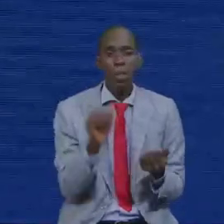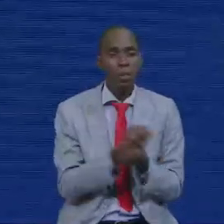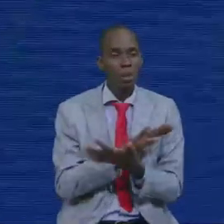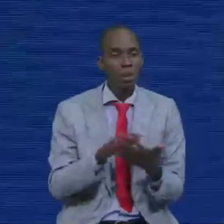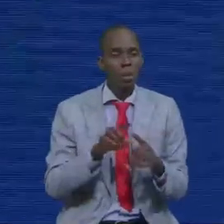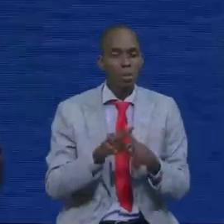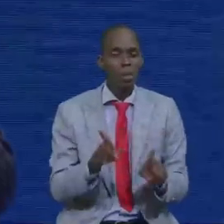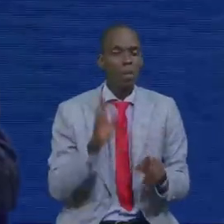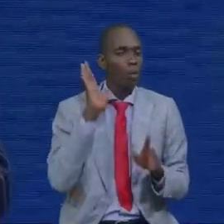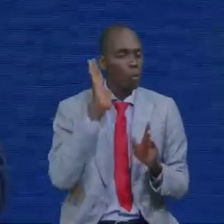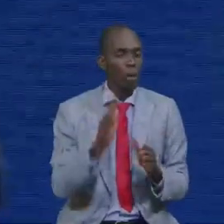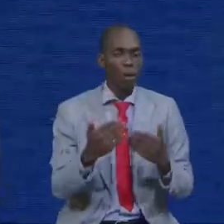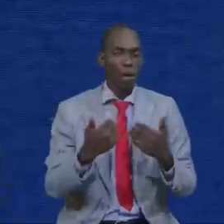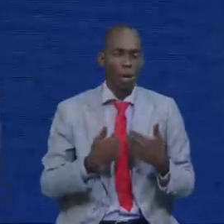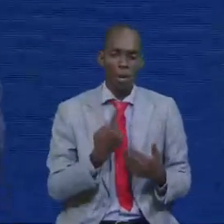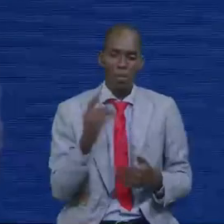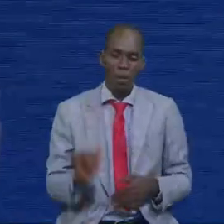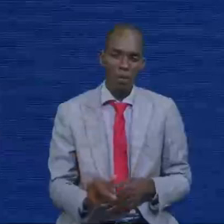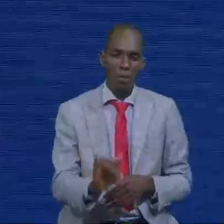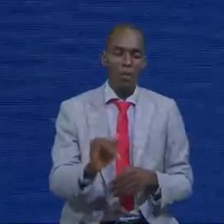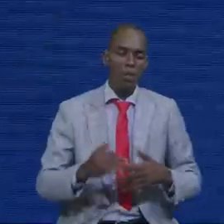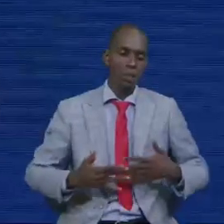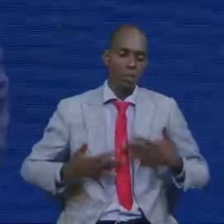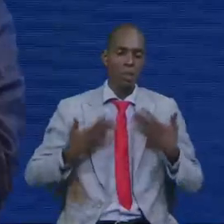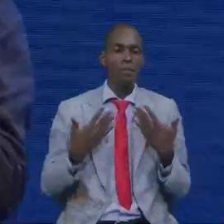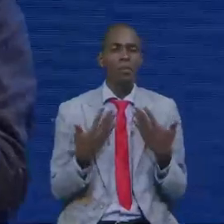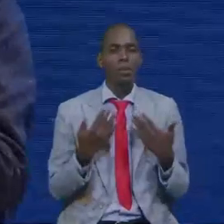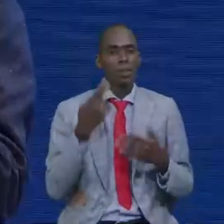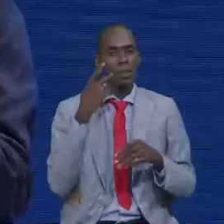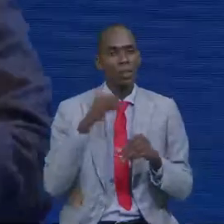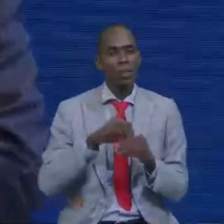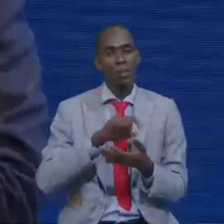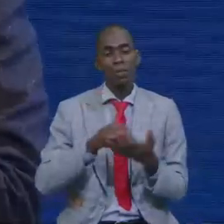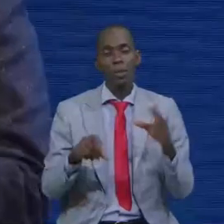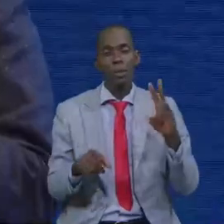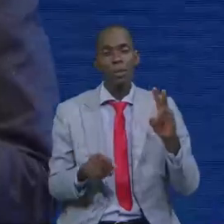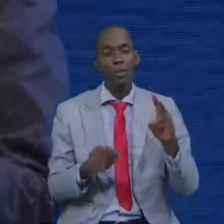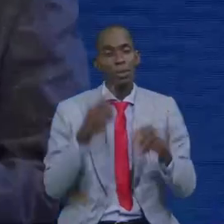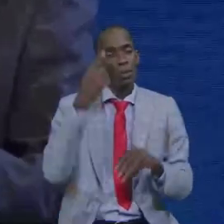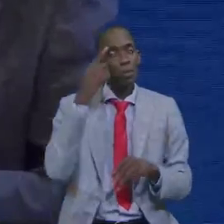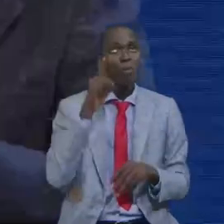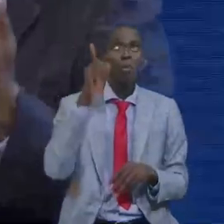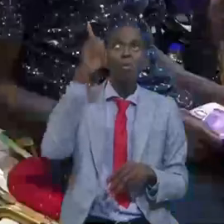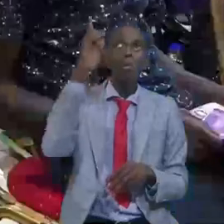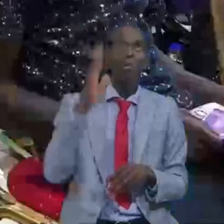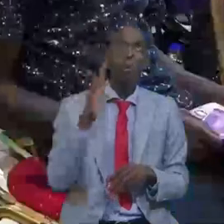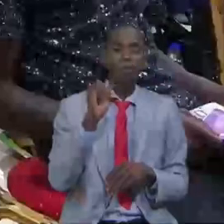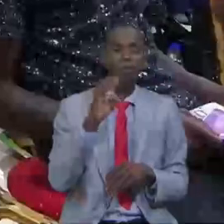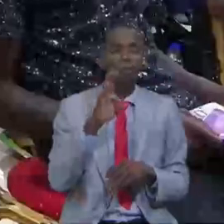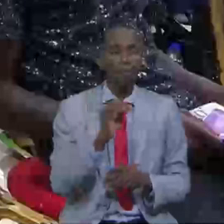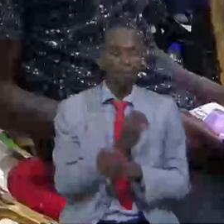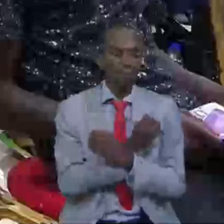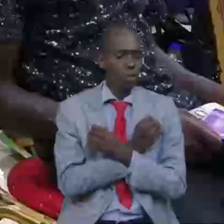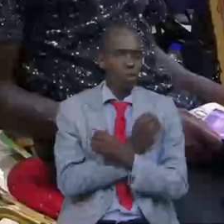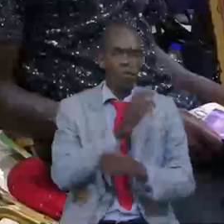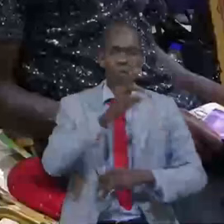vie éternelle. La vie éternelle. Verset 16. Car Dieu a tant aimé le monde qu'il